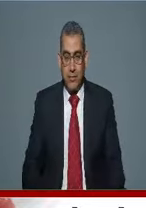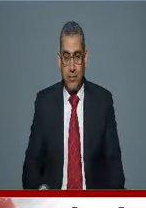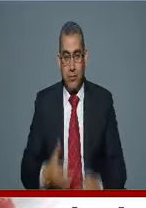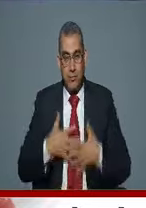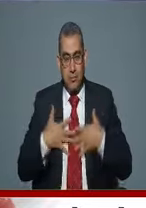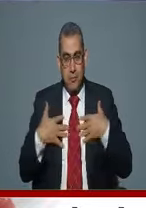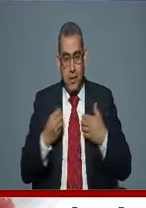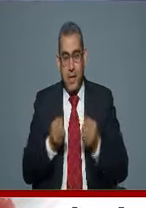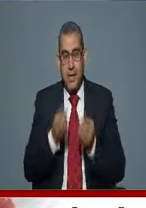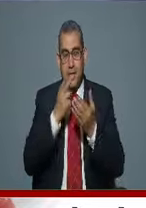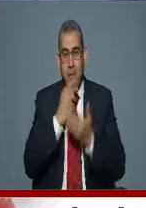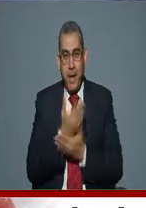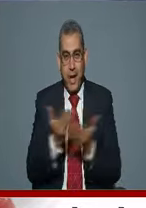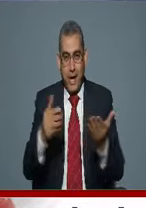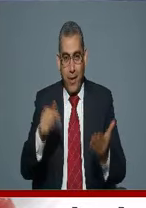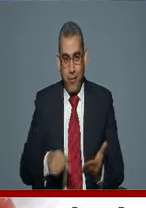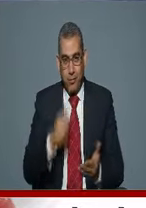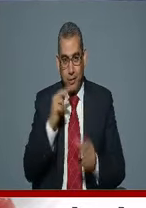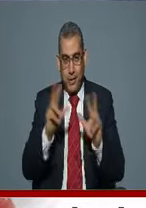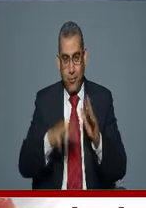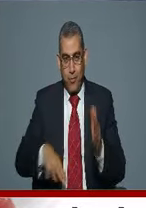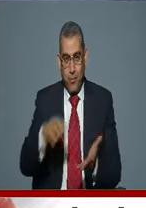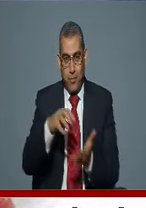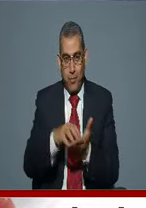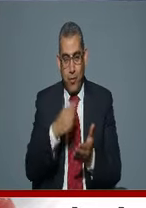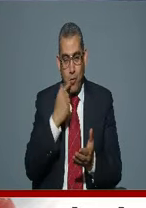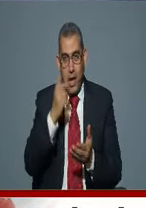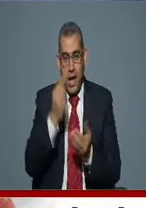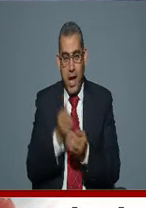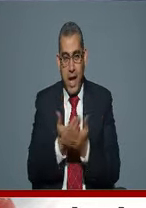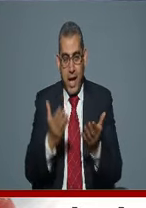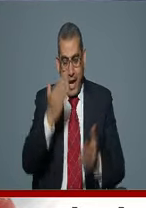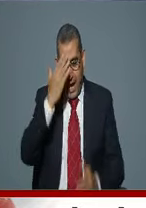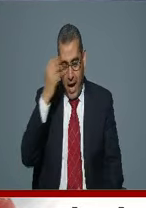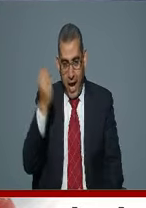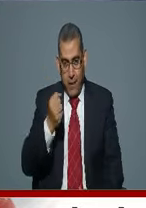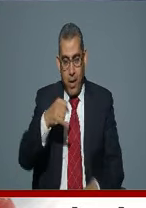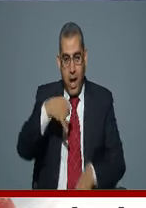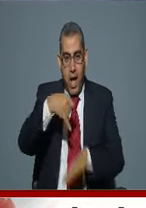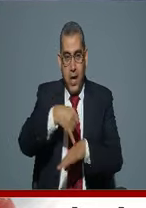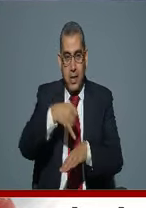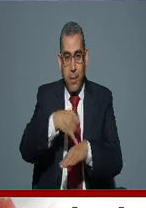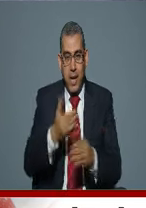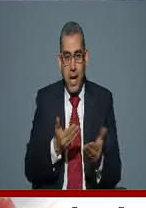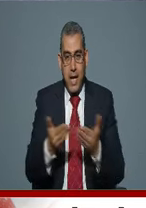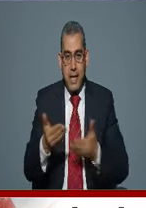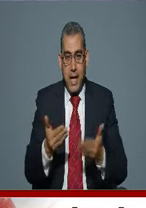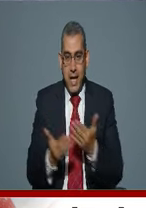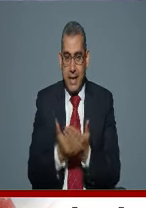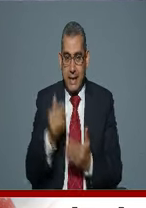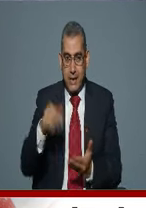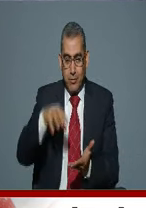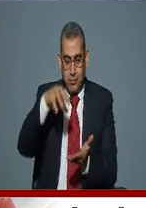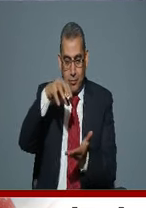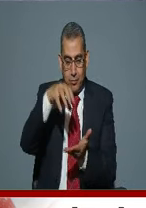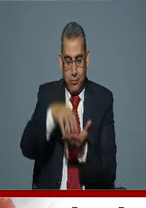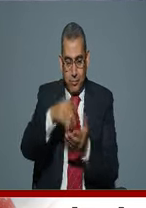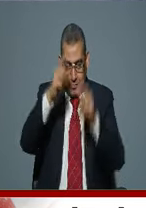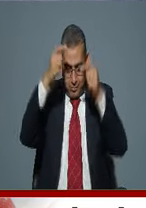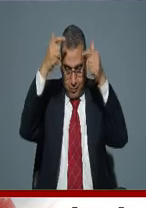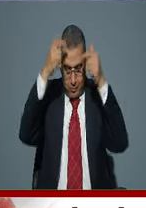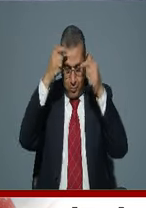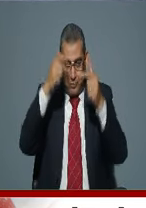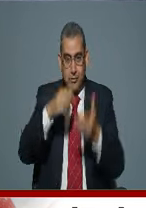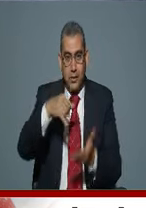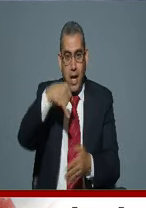الله صباحكم مشاهدين الكرام بكل الخير، أهلا بكم في العاصمة الإدارية الجديدة درة التاج، العاصمة